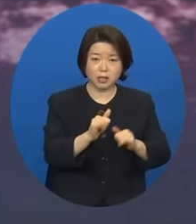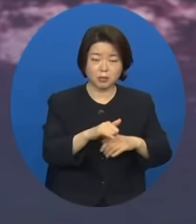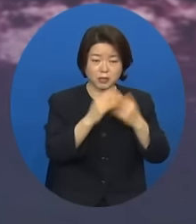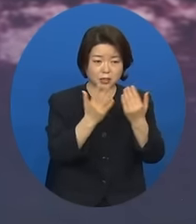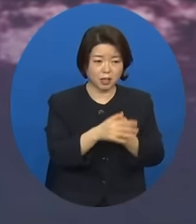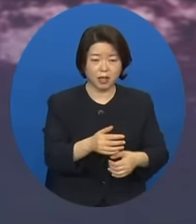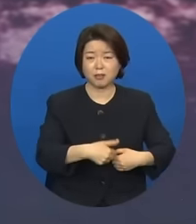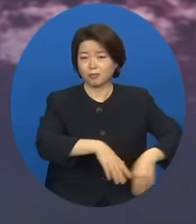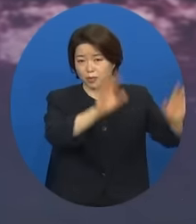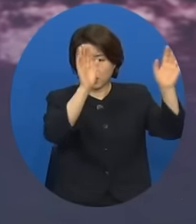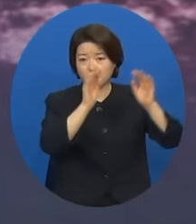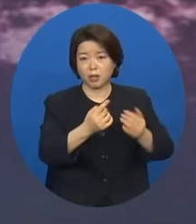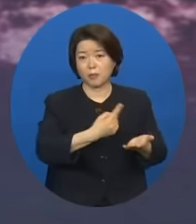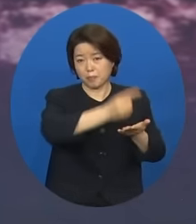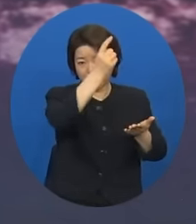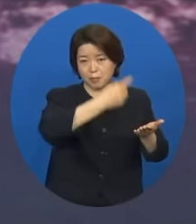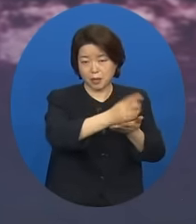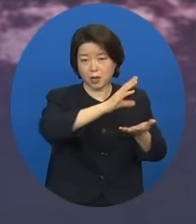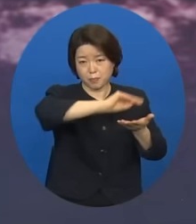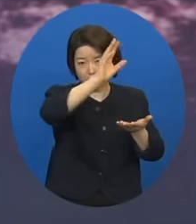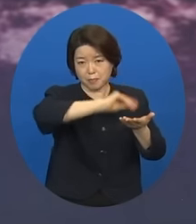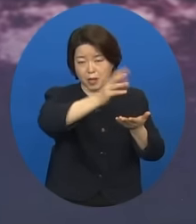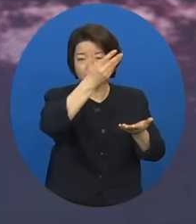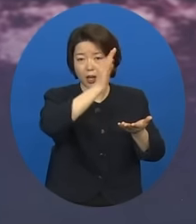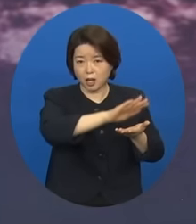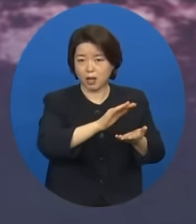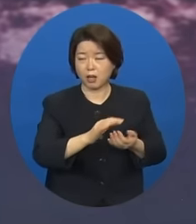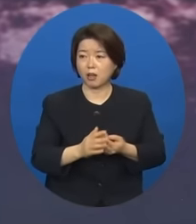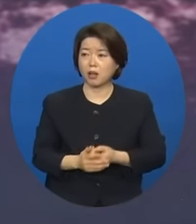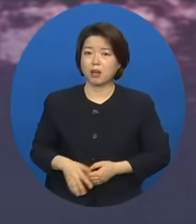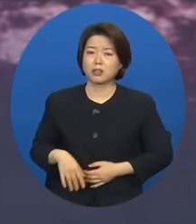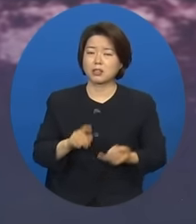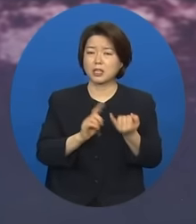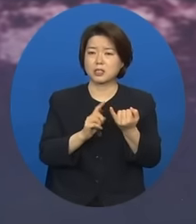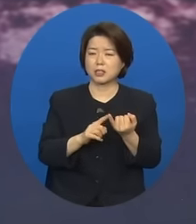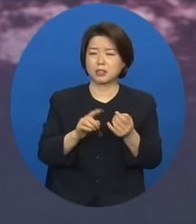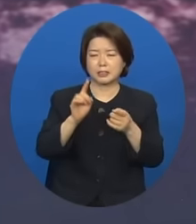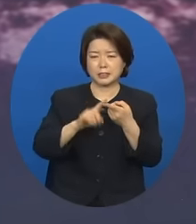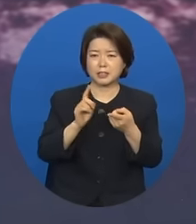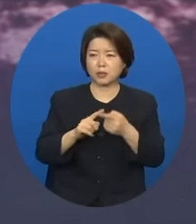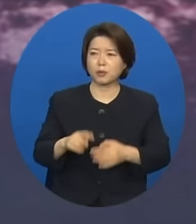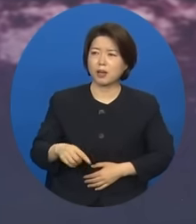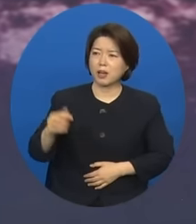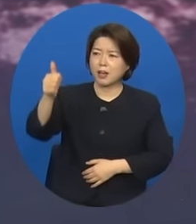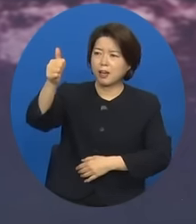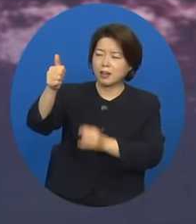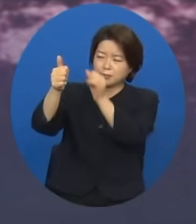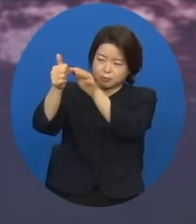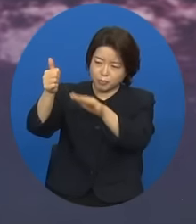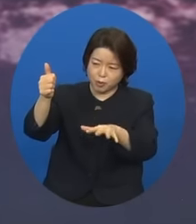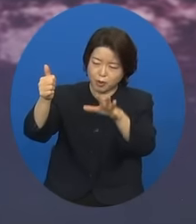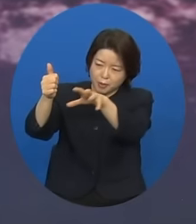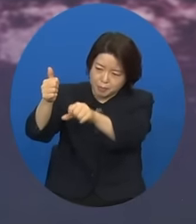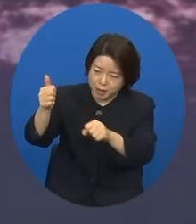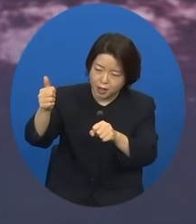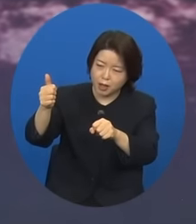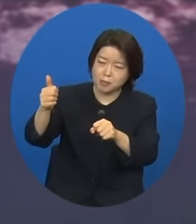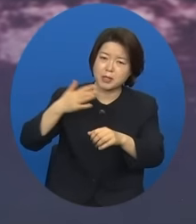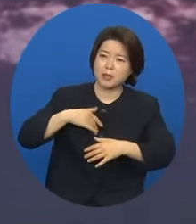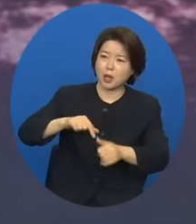떠나지 않고 예수믿는 소문을 고 옷자락만 만지면 내 병이 날 거야라고 하는 그 믿음이 어디서